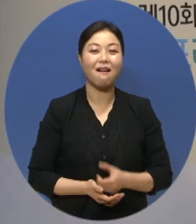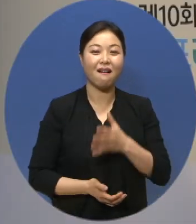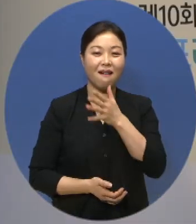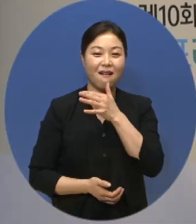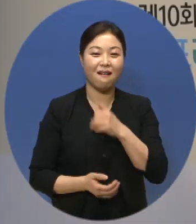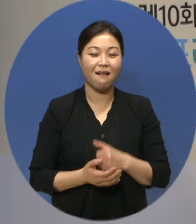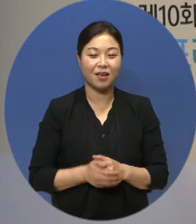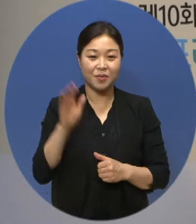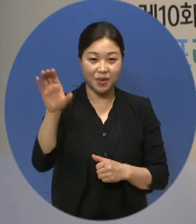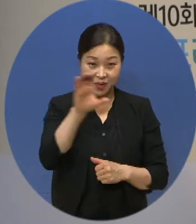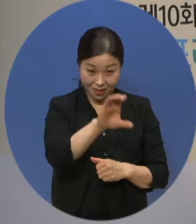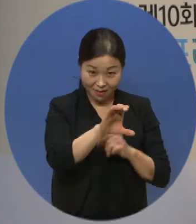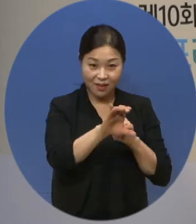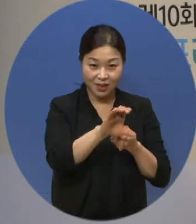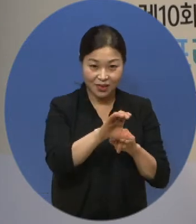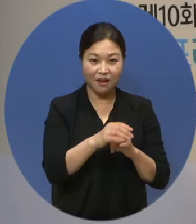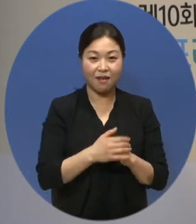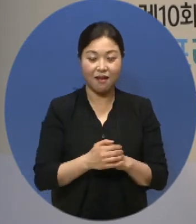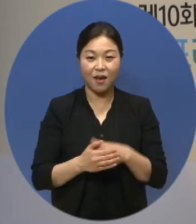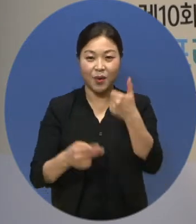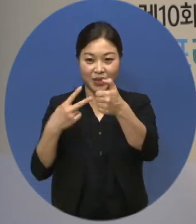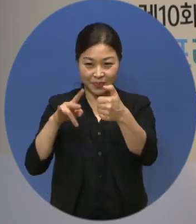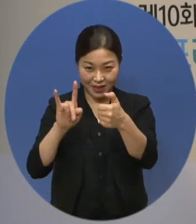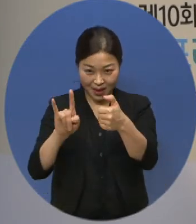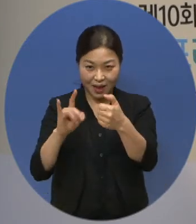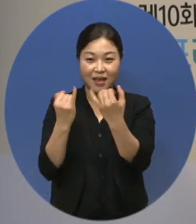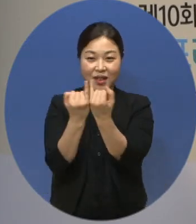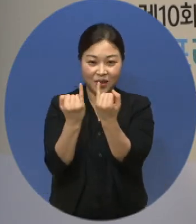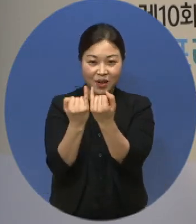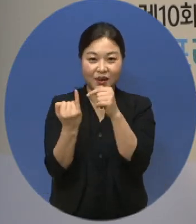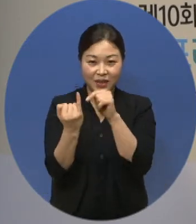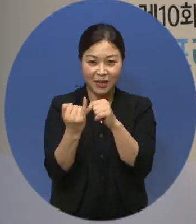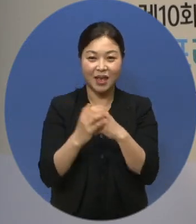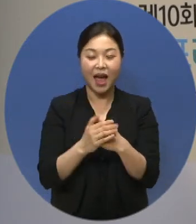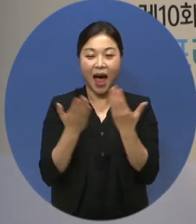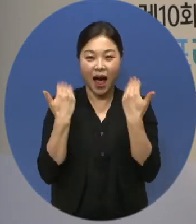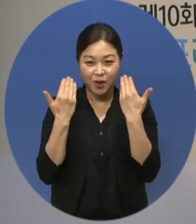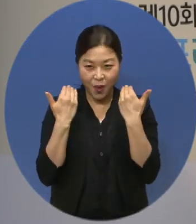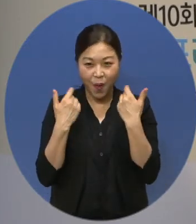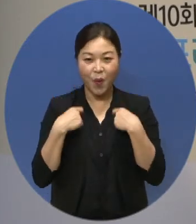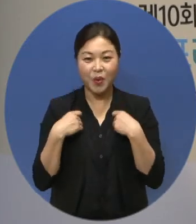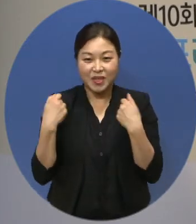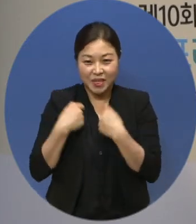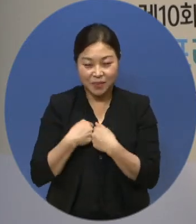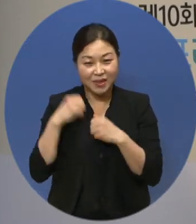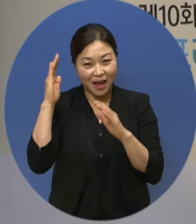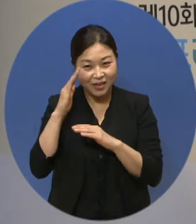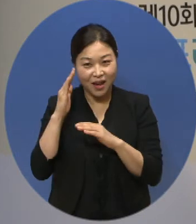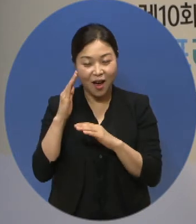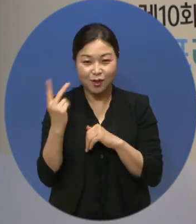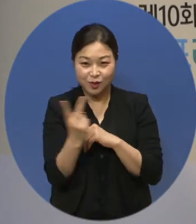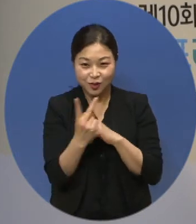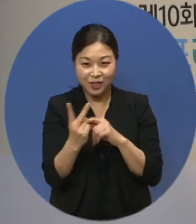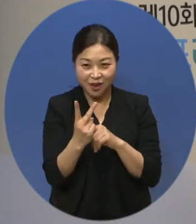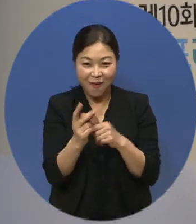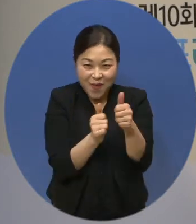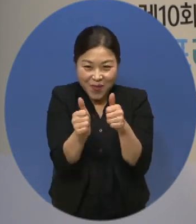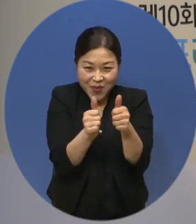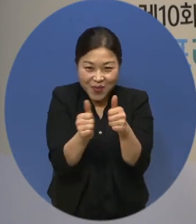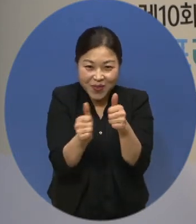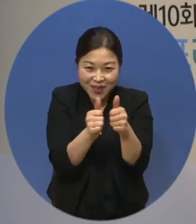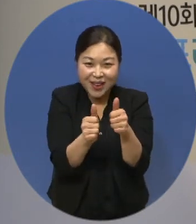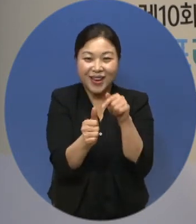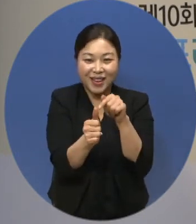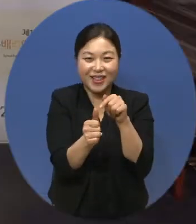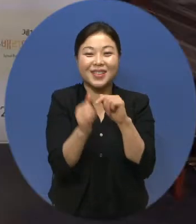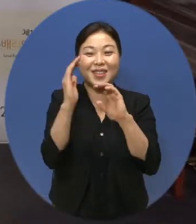그걸 반영을 해서 50대의 한 여성이 우리 교복 입은 여학생과 함께 맞대결을 펼칠 수 있는 구도를 좀